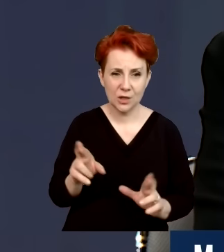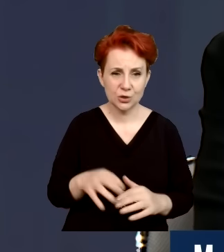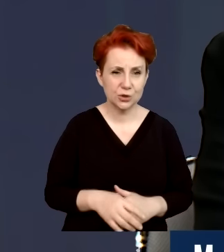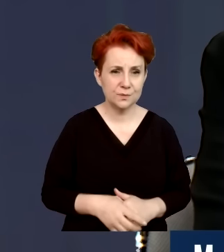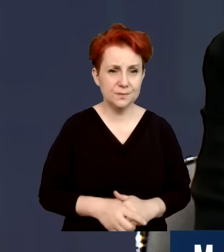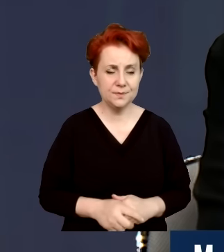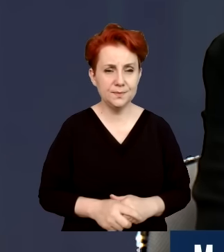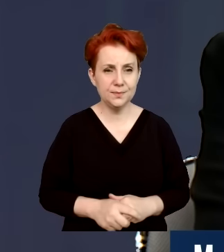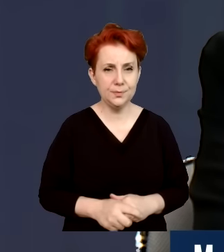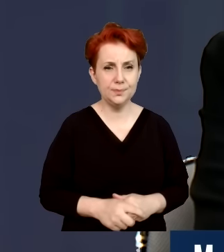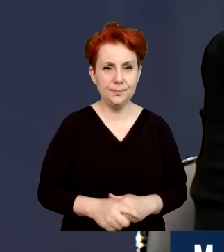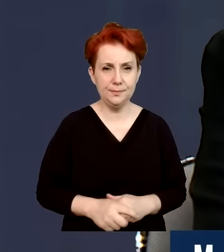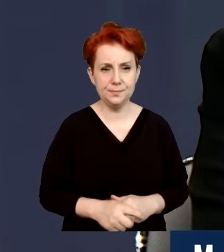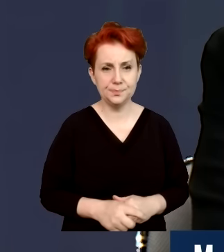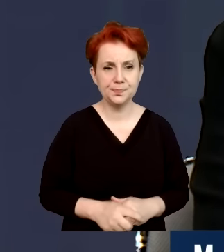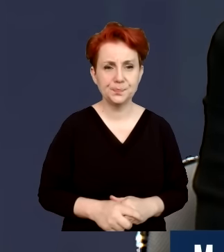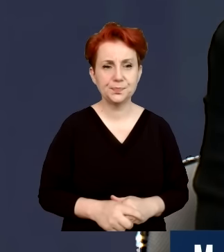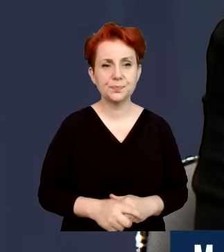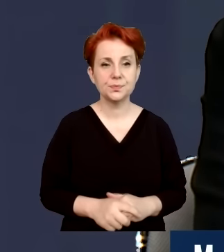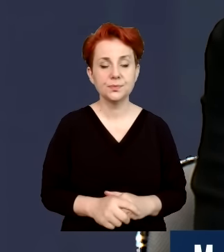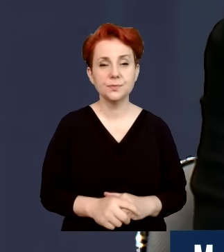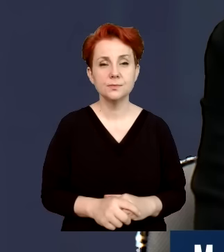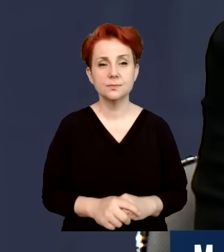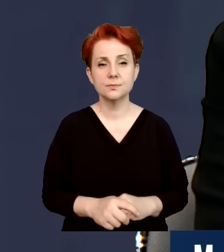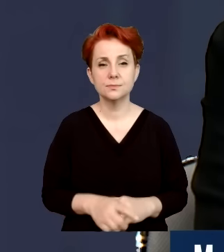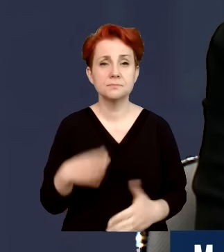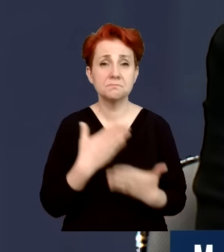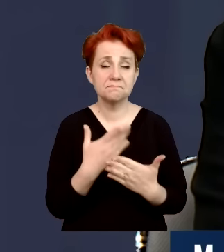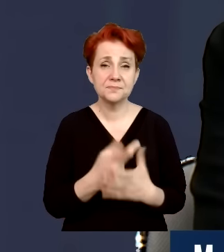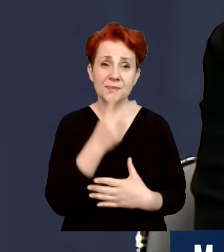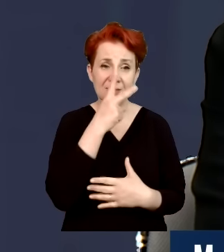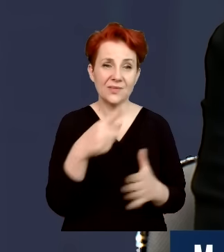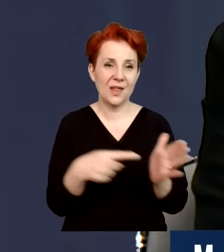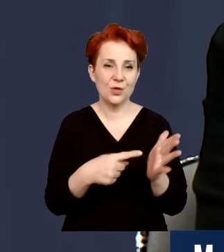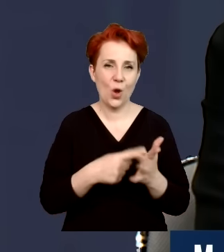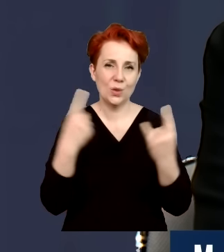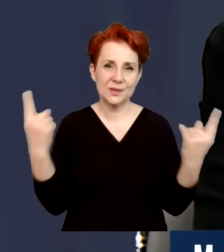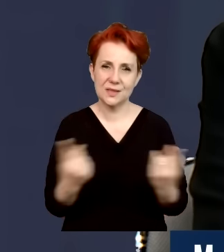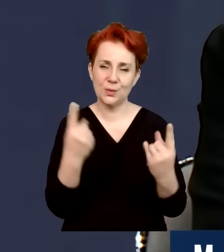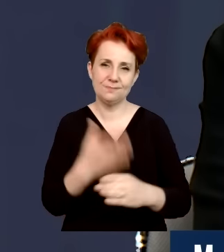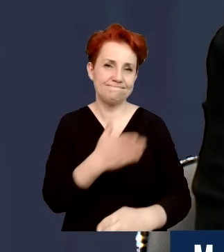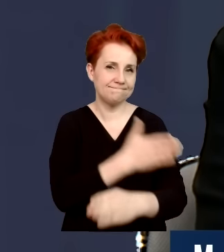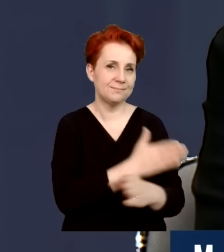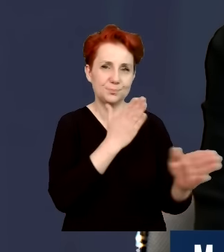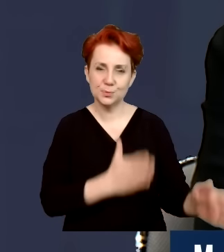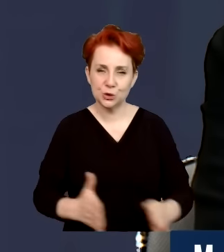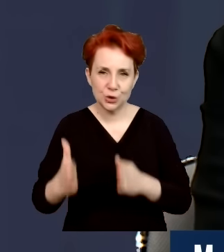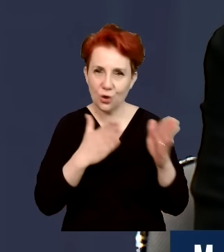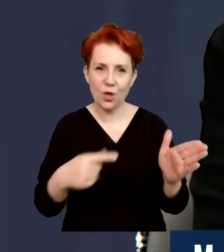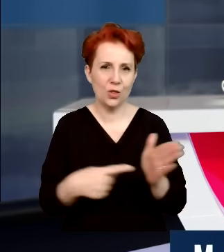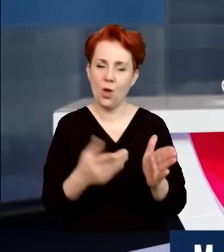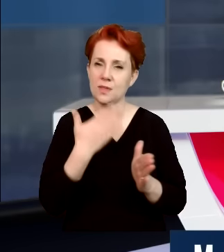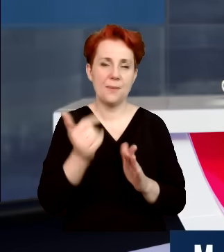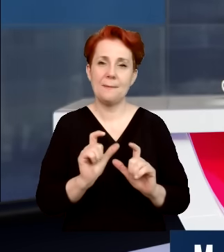widziałam. Tak, księdza Michała. A więc widać, że jest to akcja przygotowana i to nie są przypadkowe